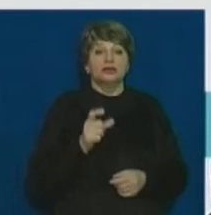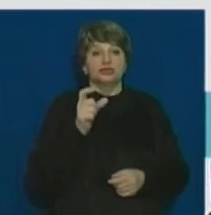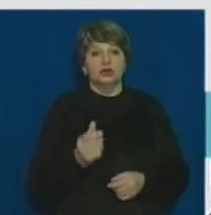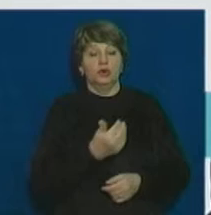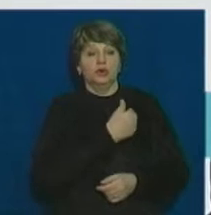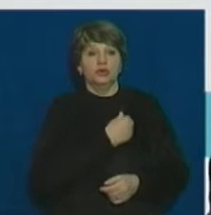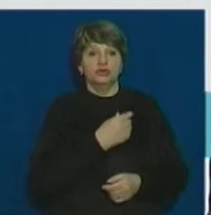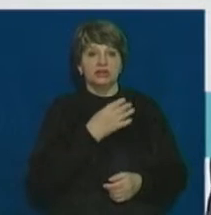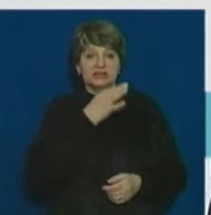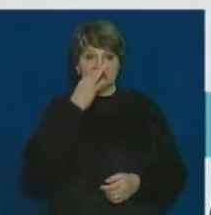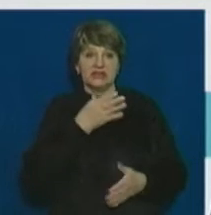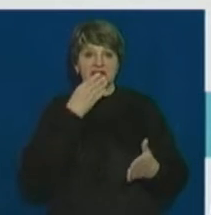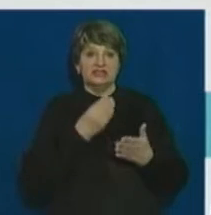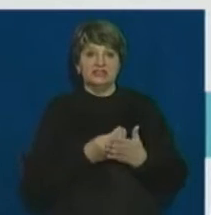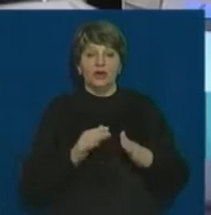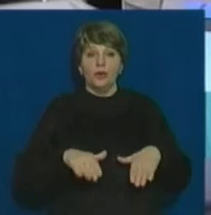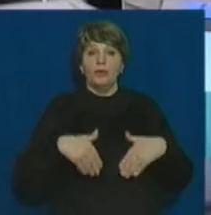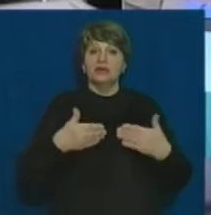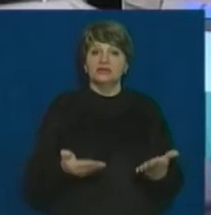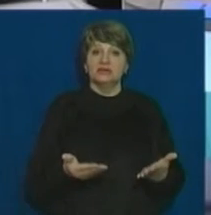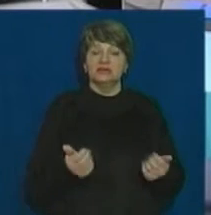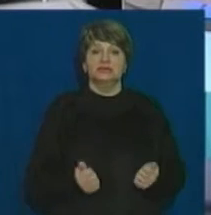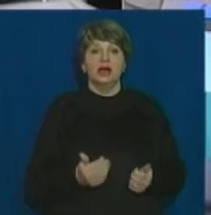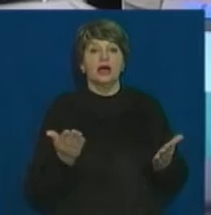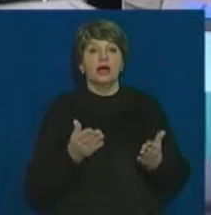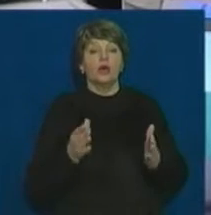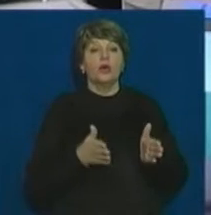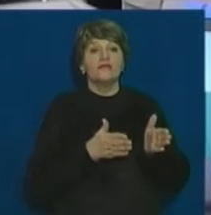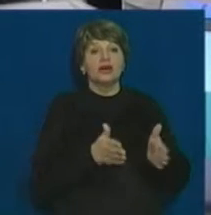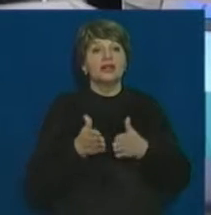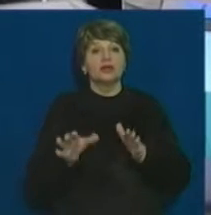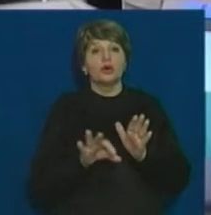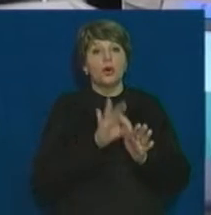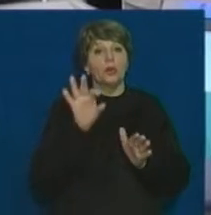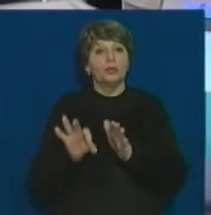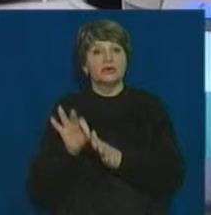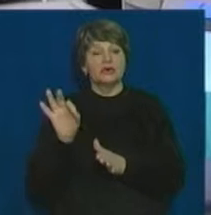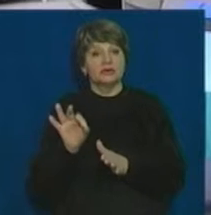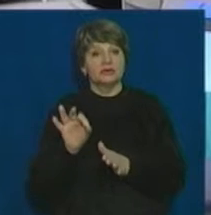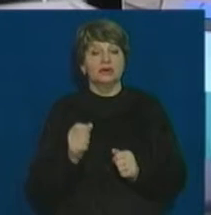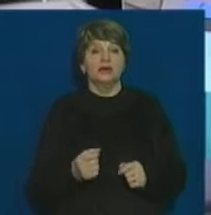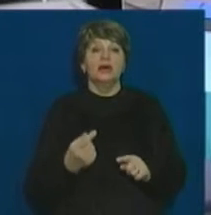висловити свою позицію, який з варіантів відповіді обрати. В принципі, піар-кампанії